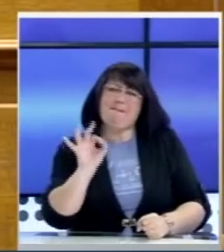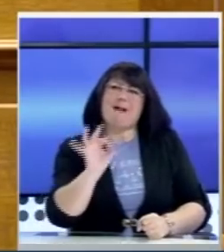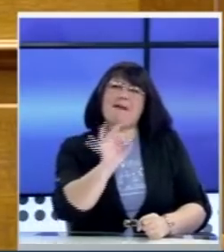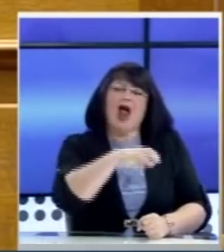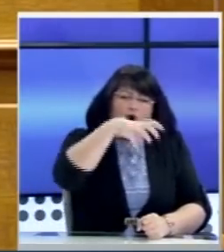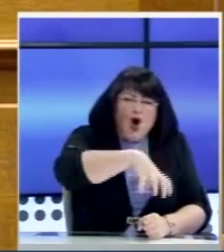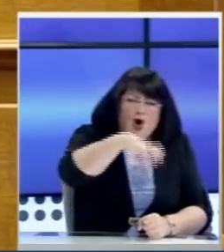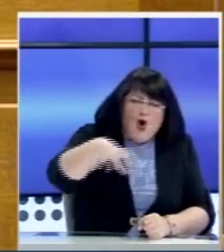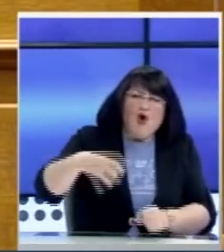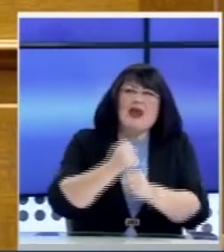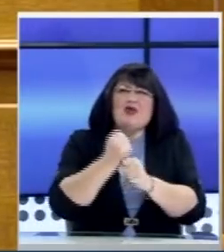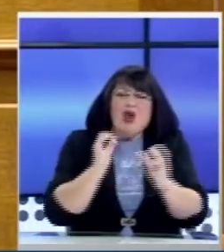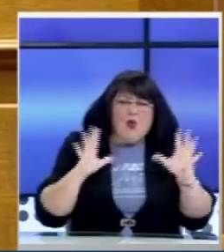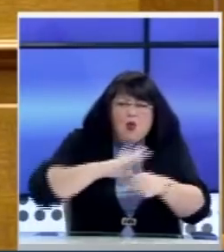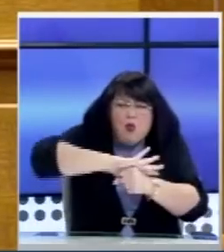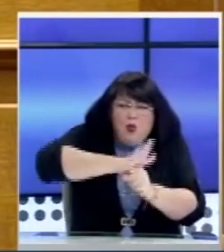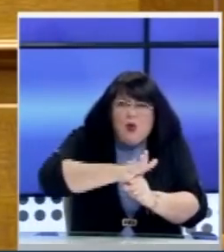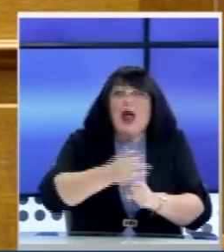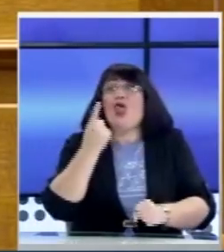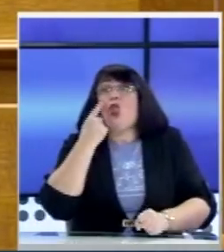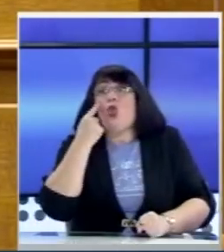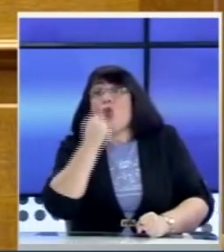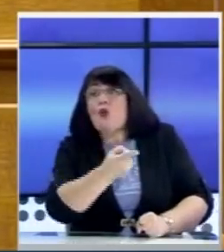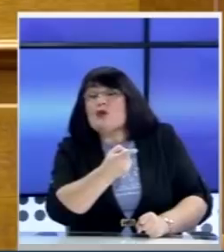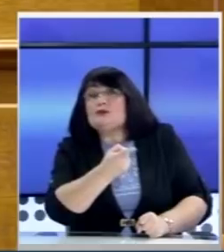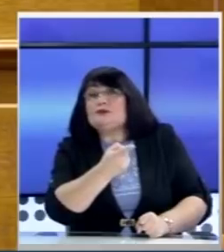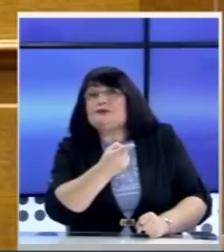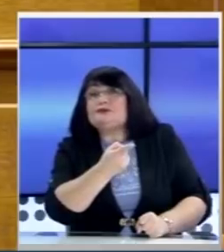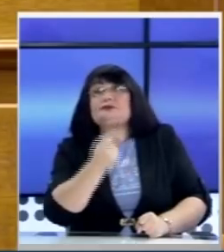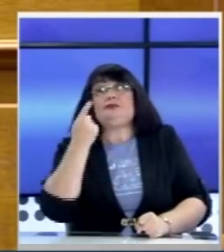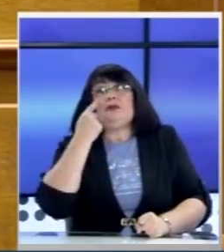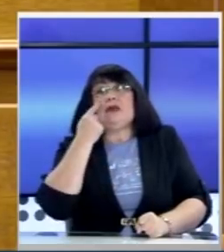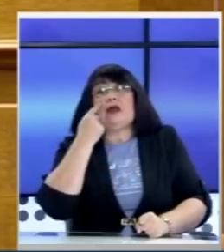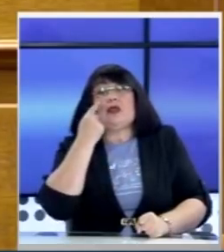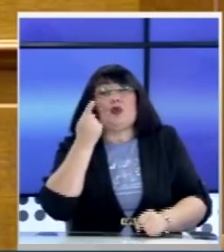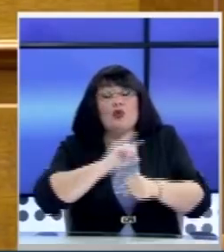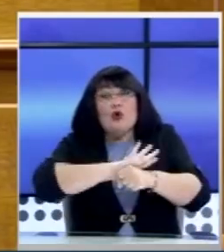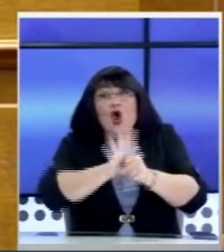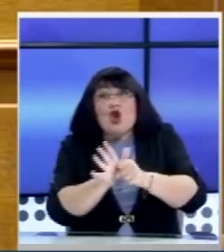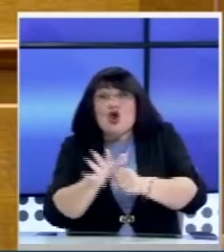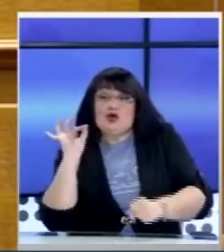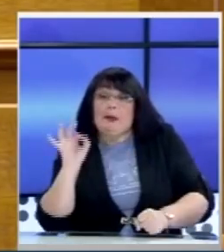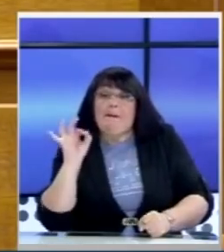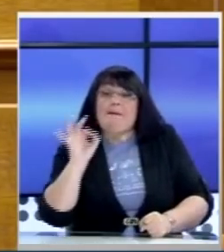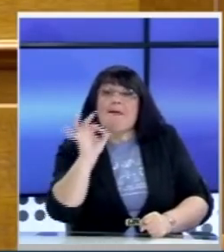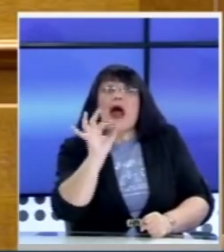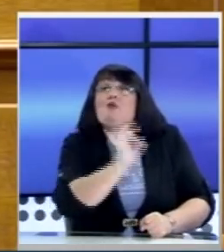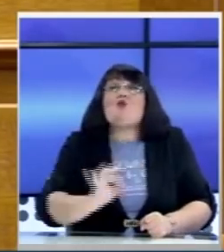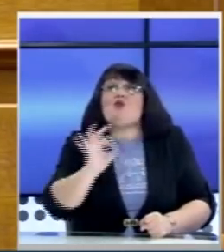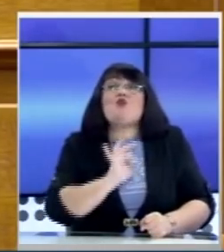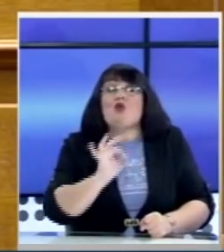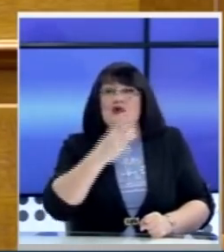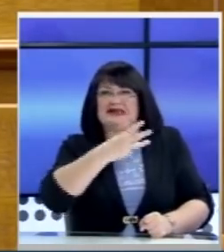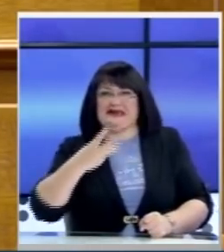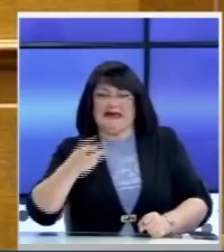Δείτε έναν έναν τους νομούς από όπου ξεκίνησε και πώς εξελίσσεται η πανδημία. Και εσείς κύριοι του ΣΥΡΙΖΑ, η κριτική